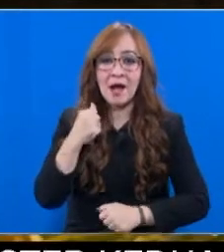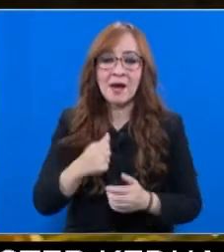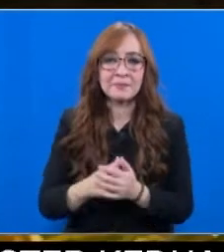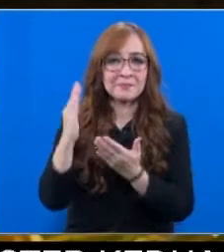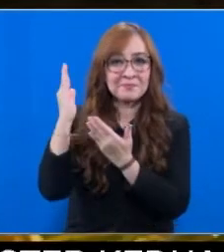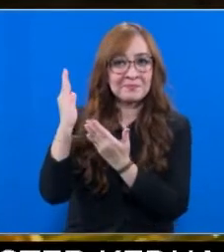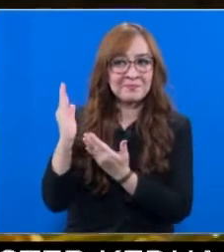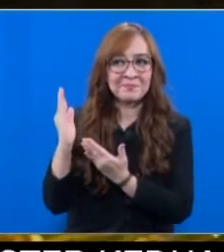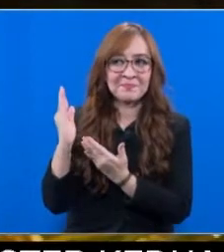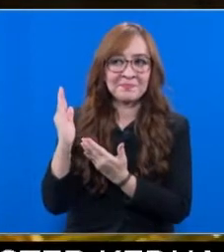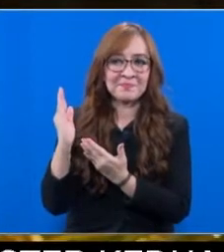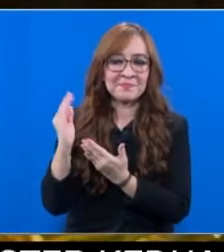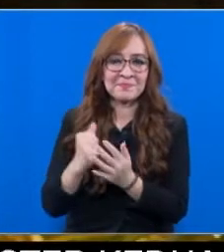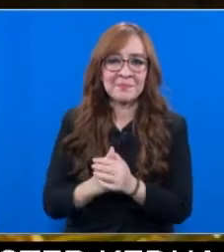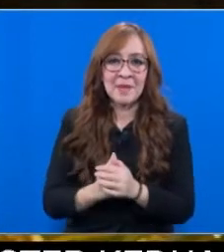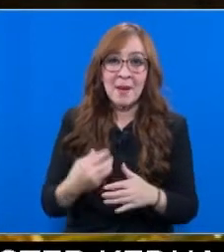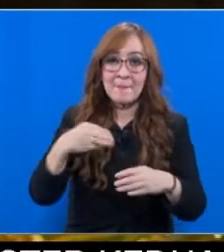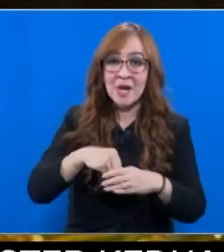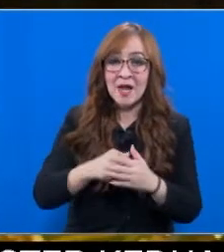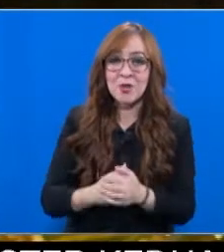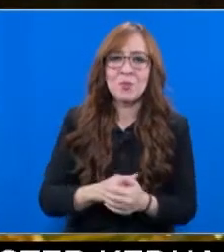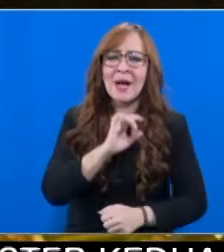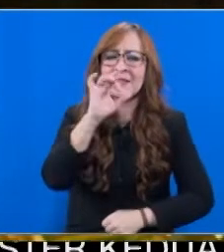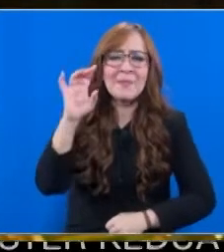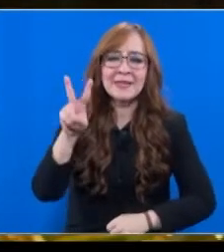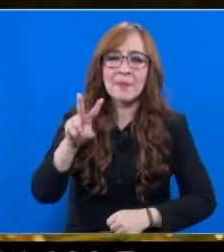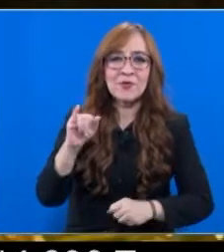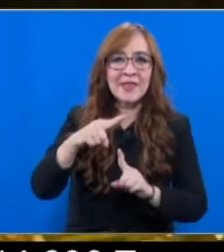antioksidan, vitamin E, protein, dan nutrisi lainnya.